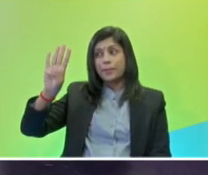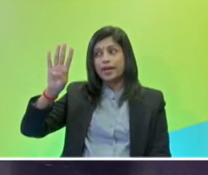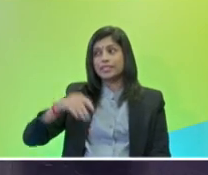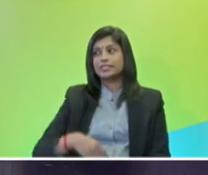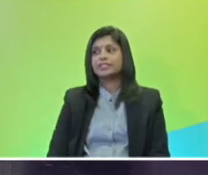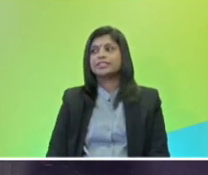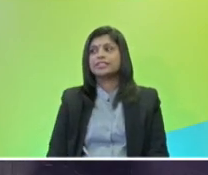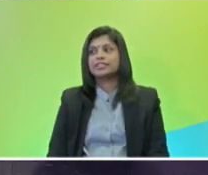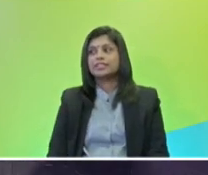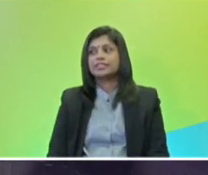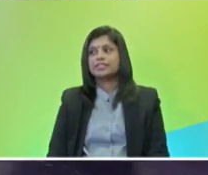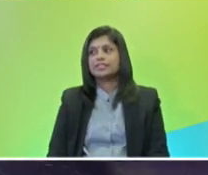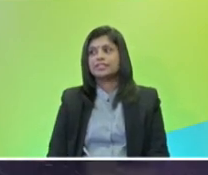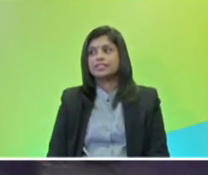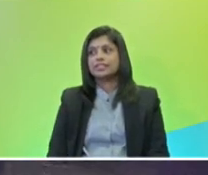aktivitas